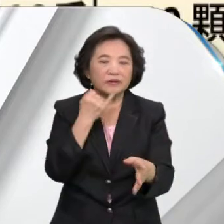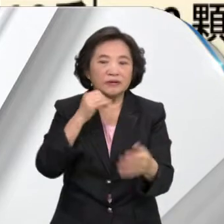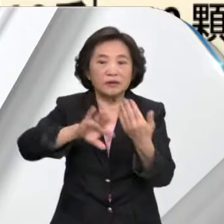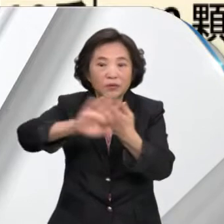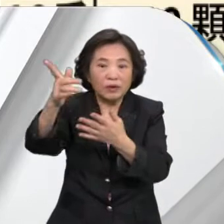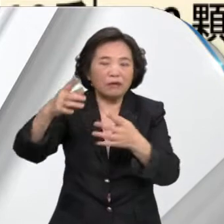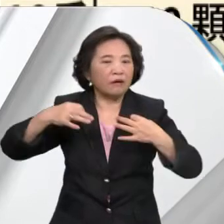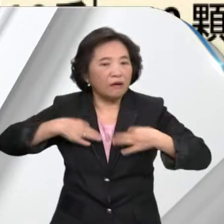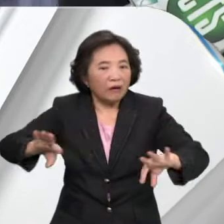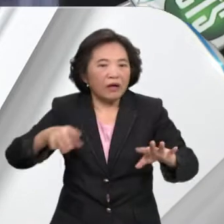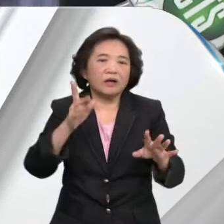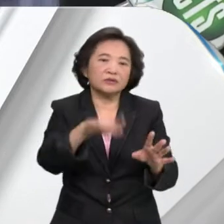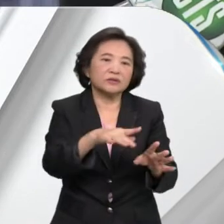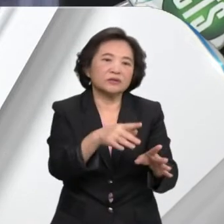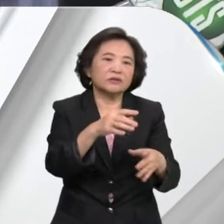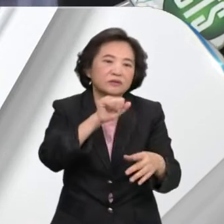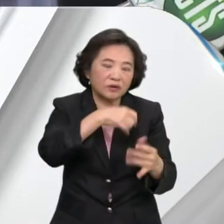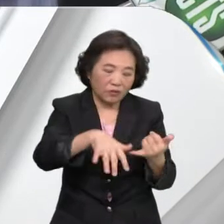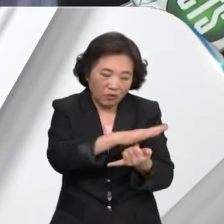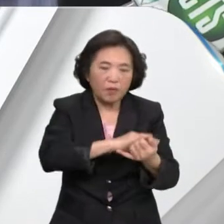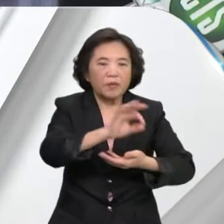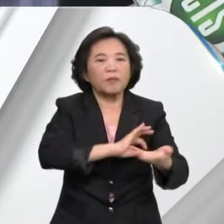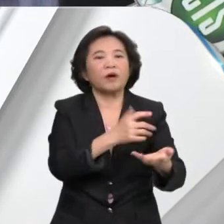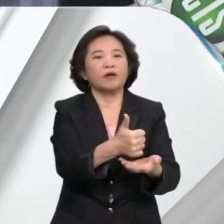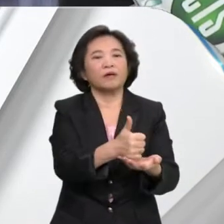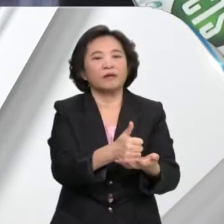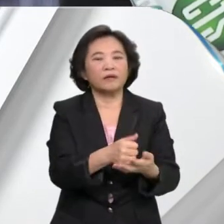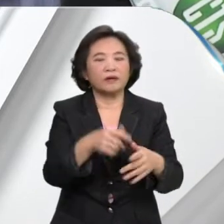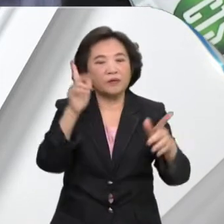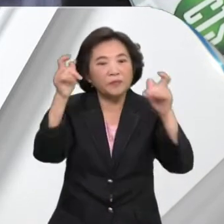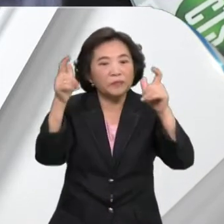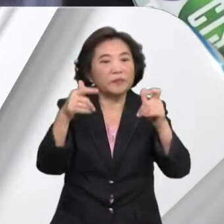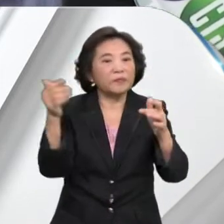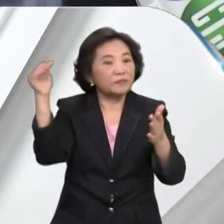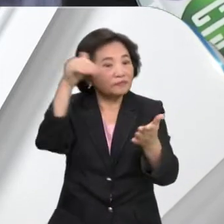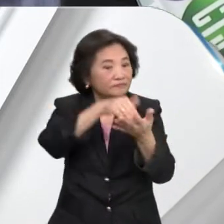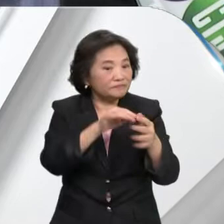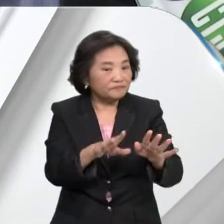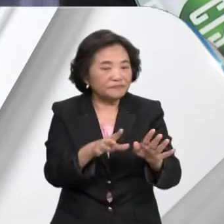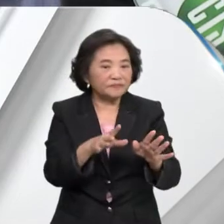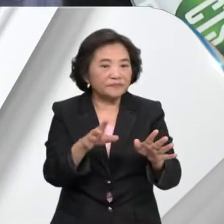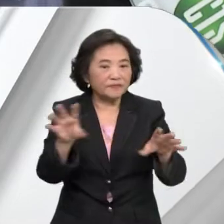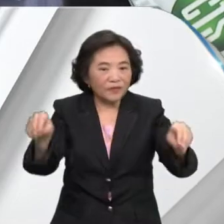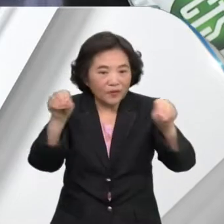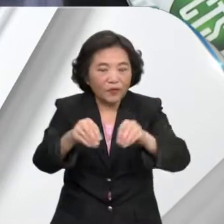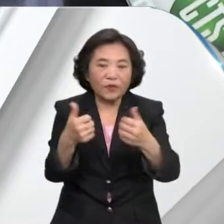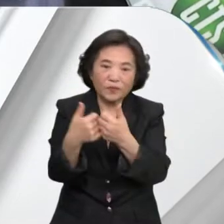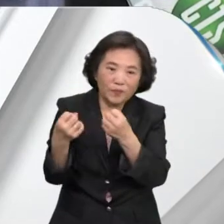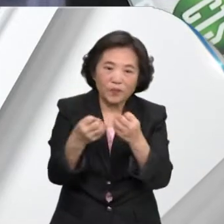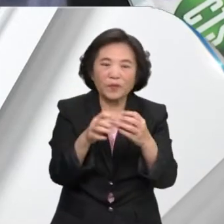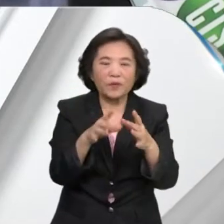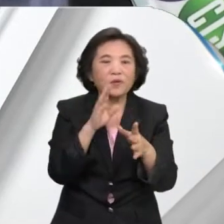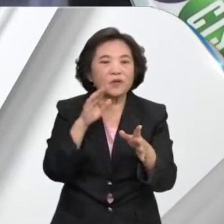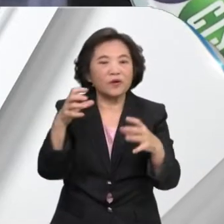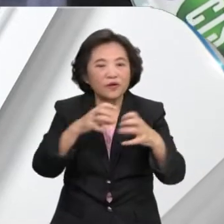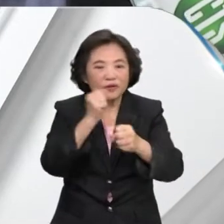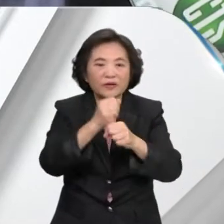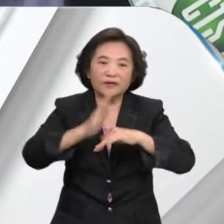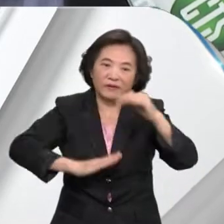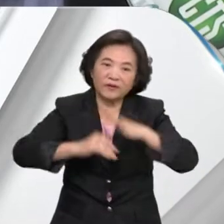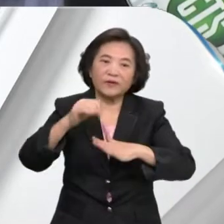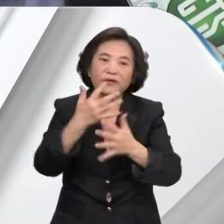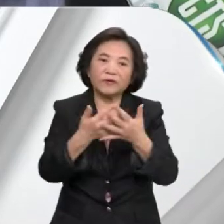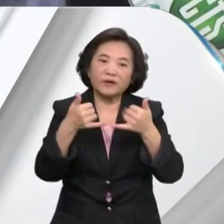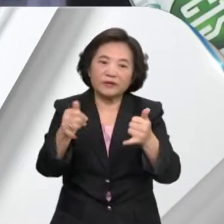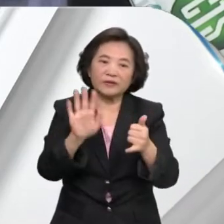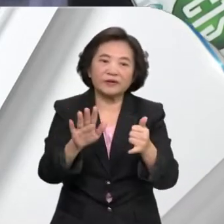的损失。 从年后开始，就是媒合开始到现在，除了有增加新的合作的平台，那